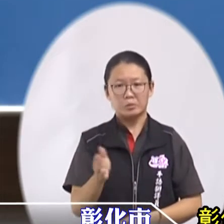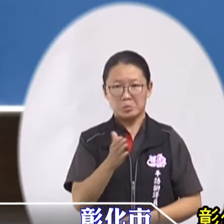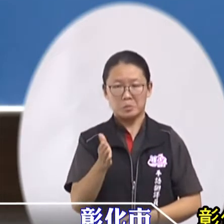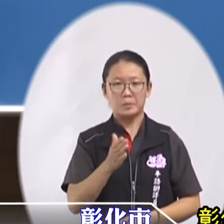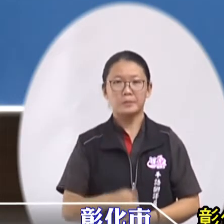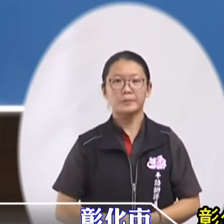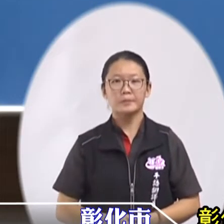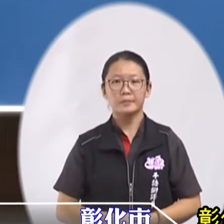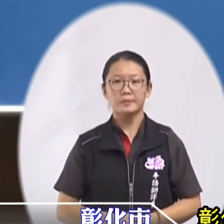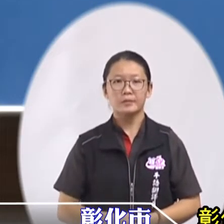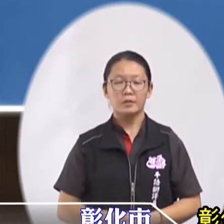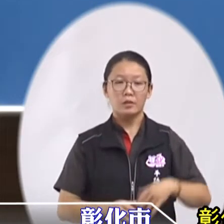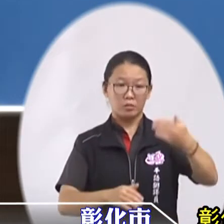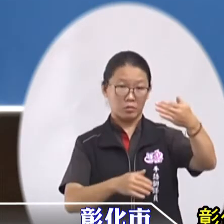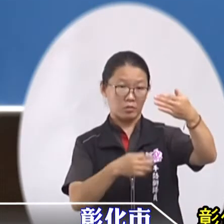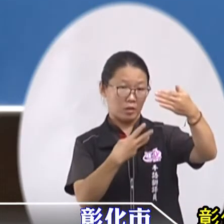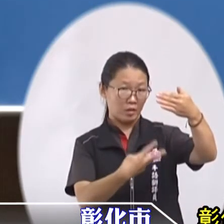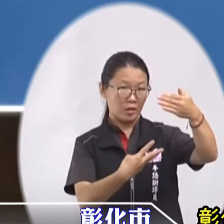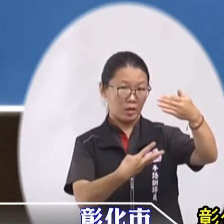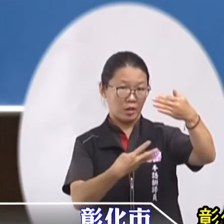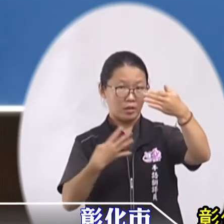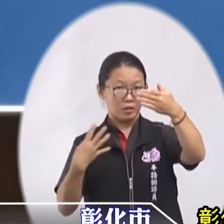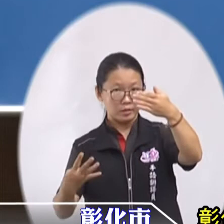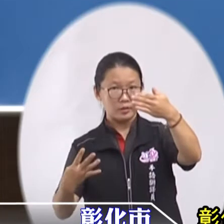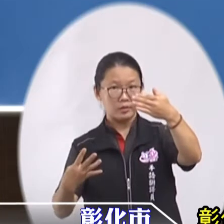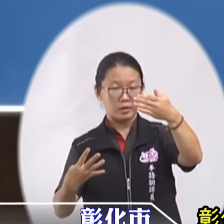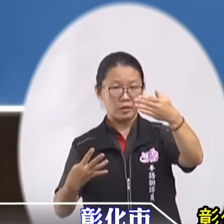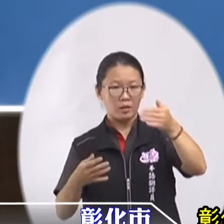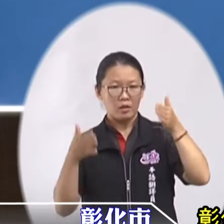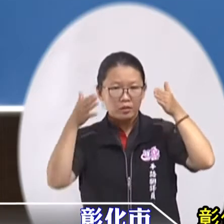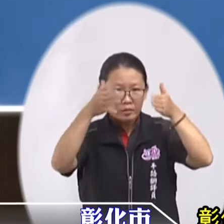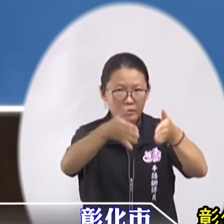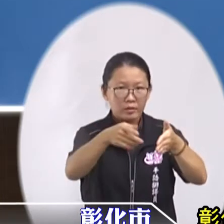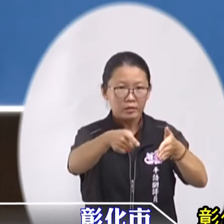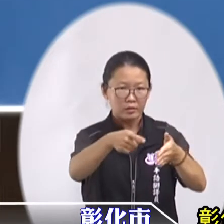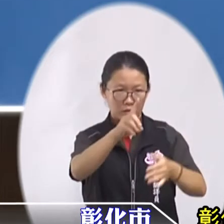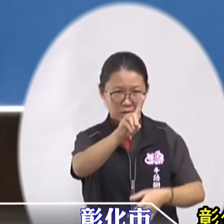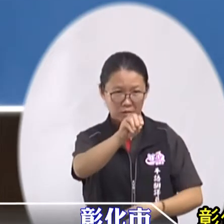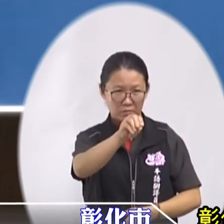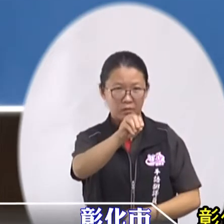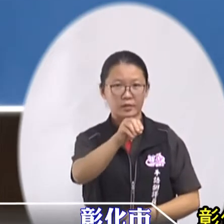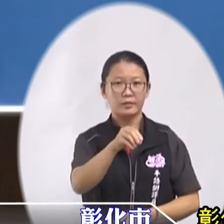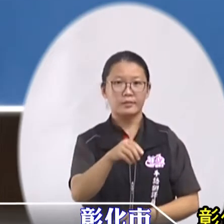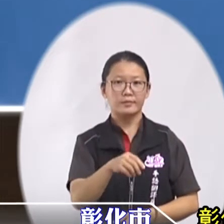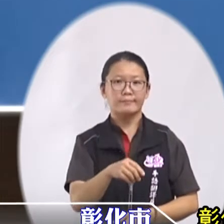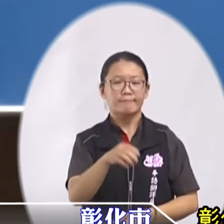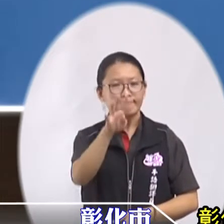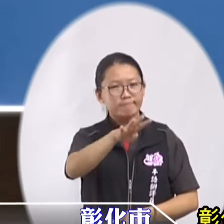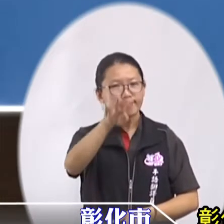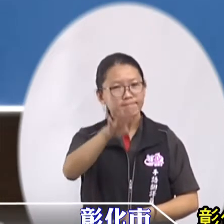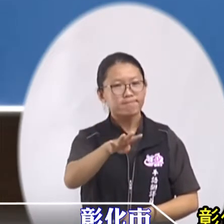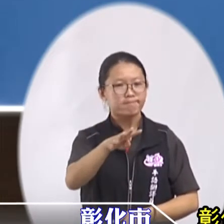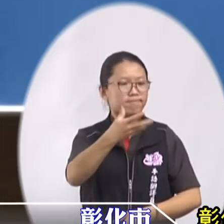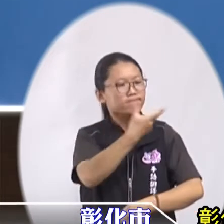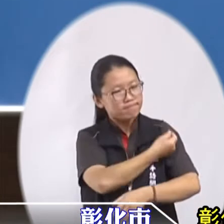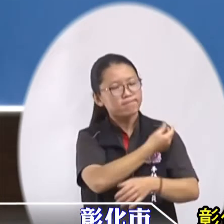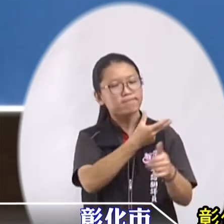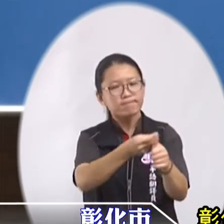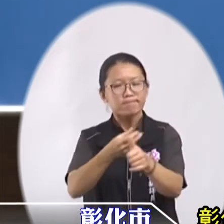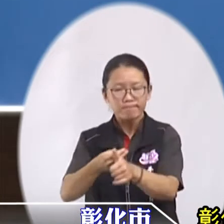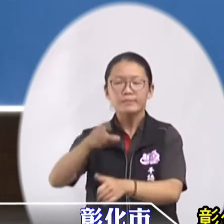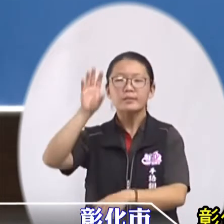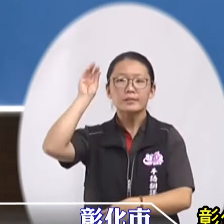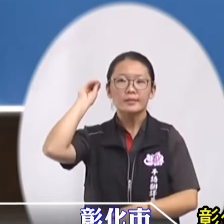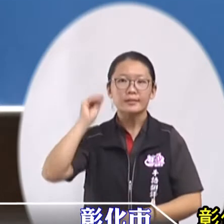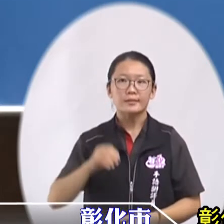所以呢，我们在9月3号、4号就会针对这19400剂先行开打。那第二